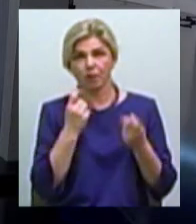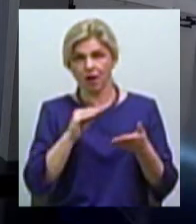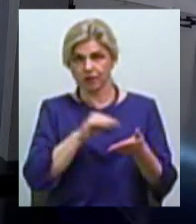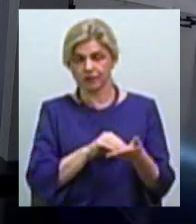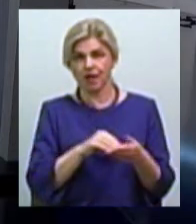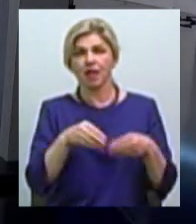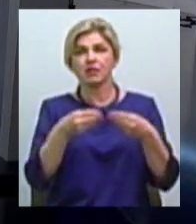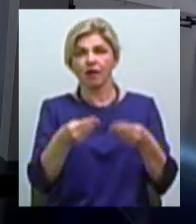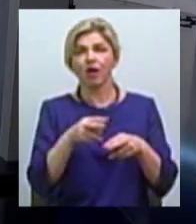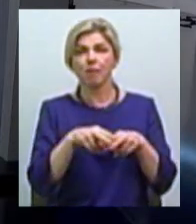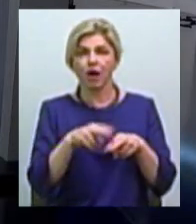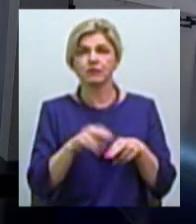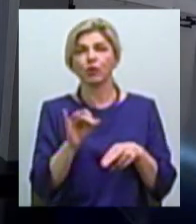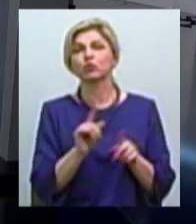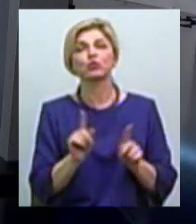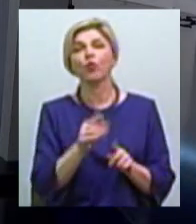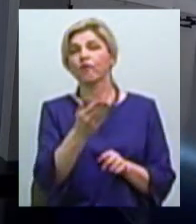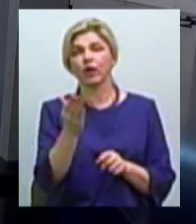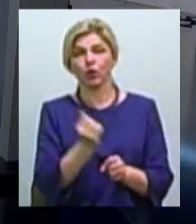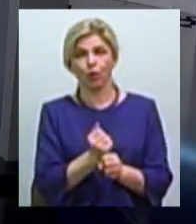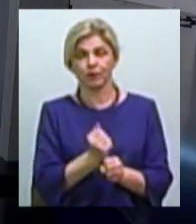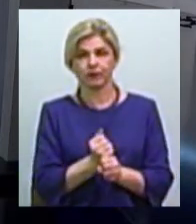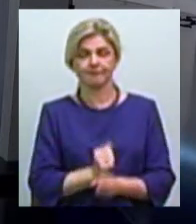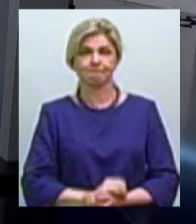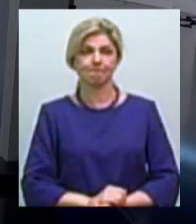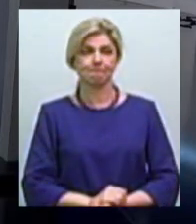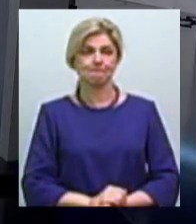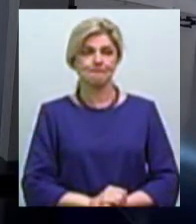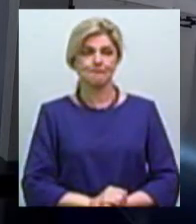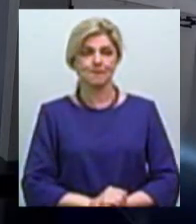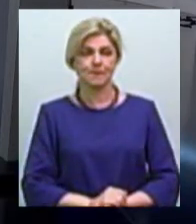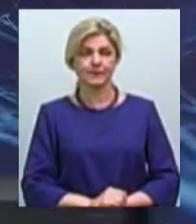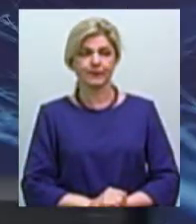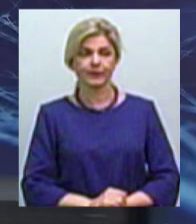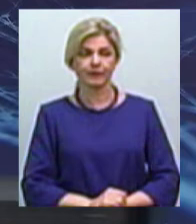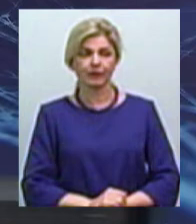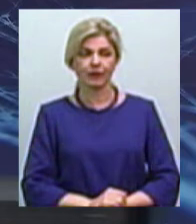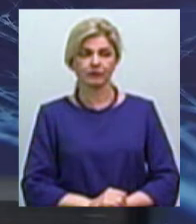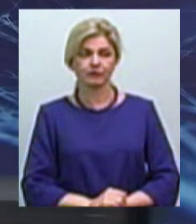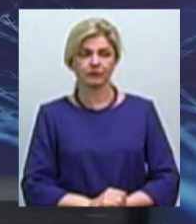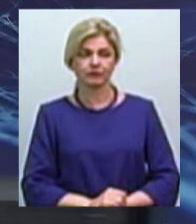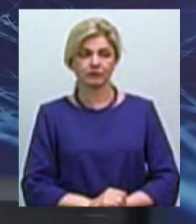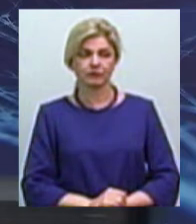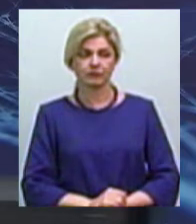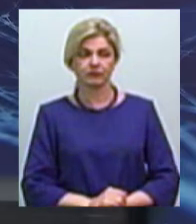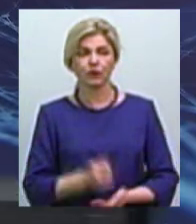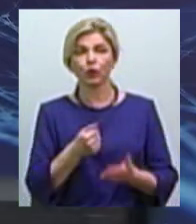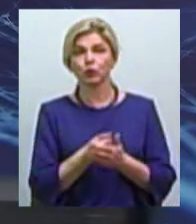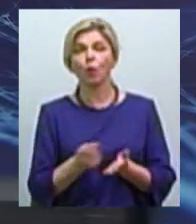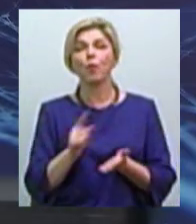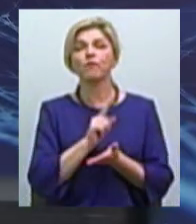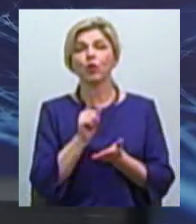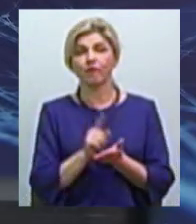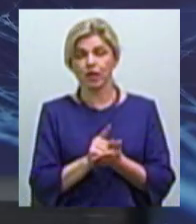надавати паспорт і таке інше, що ви робите? І взагалі, як це відбувається? Розкажіть, будь ласка. Це відбувається до повноважень адміністрації